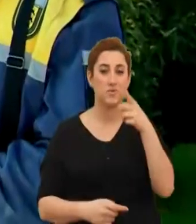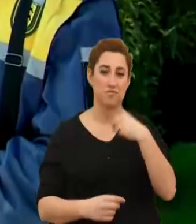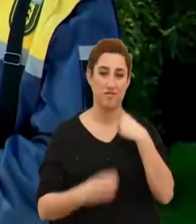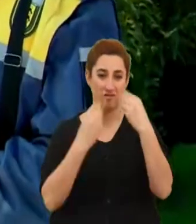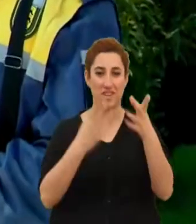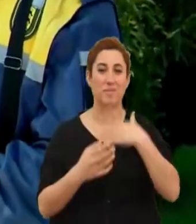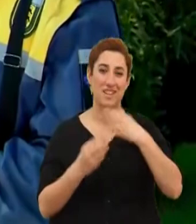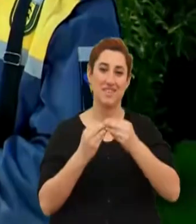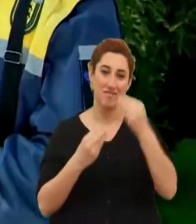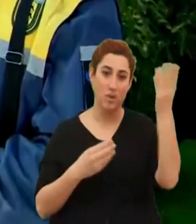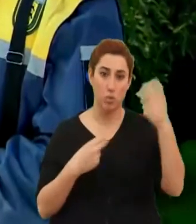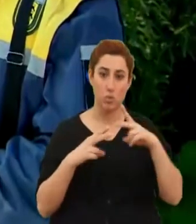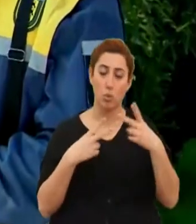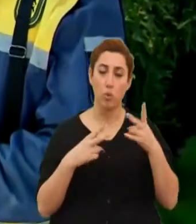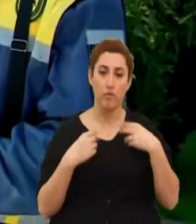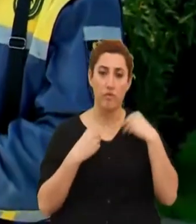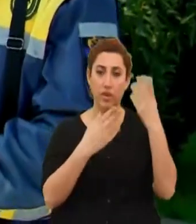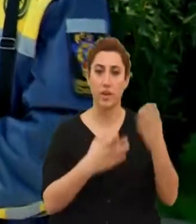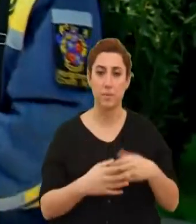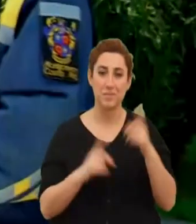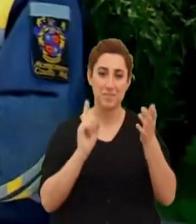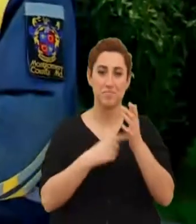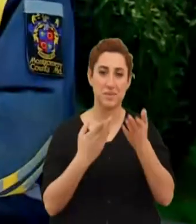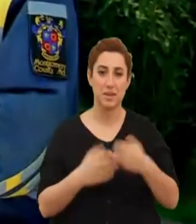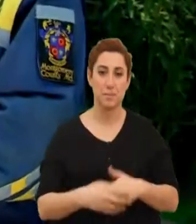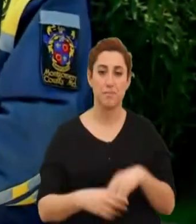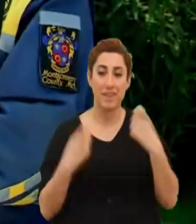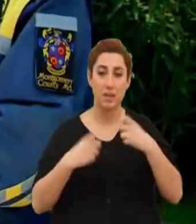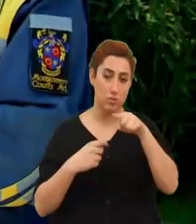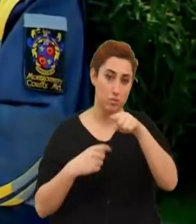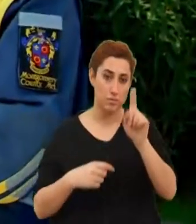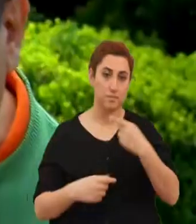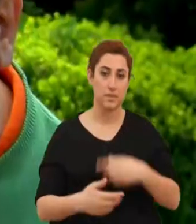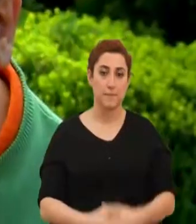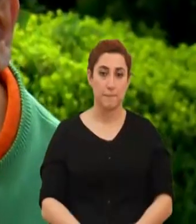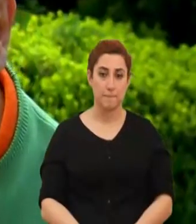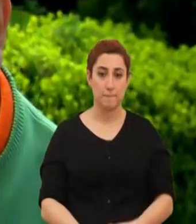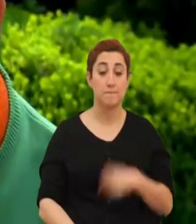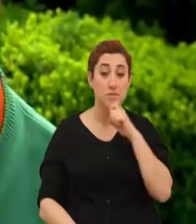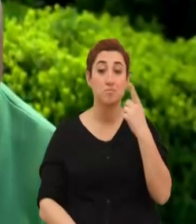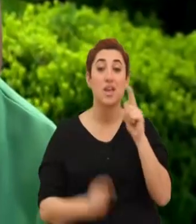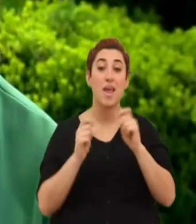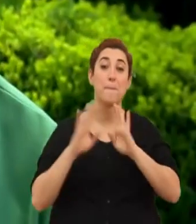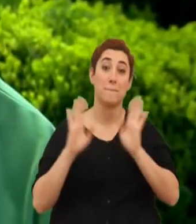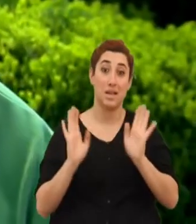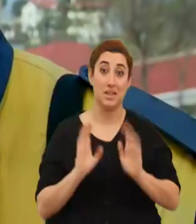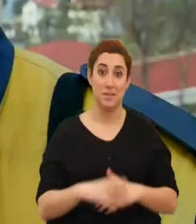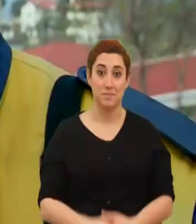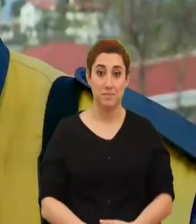size versem kendisine ulaştırabilir misiniz? Ya ulaştırırım efendim. Bir imza rica edeyim. Nereye? Şuraya. Aman yanlış bir yere atmayalım